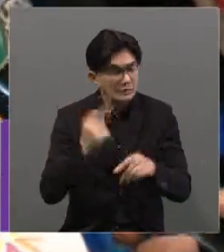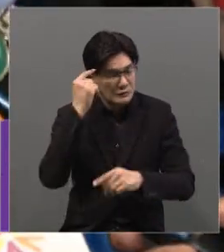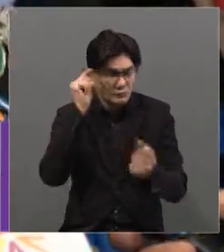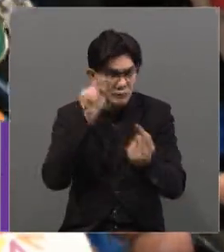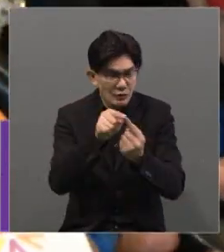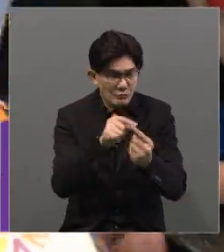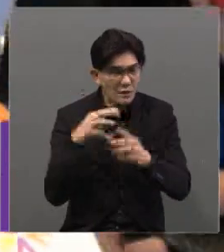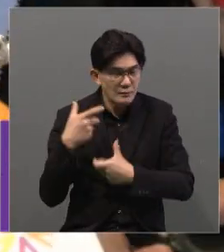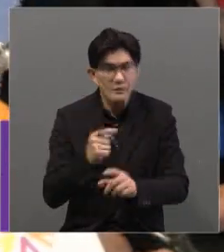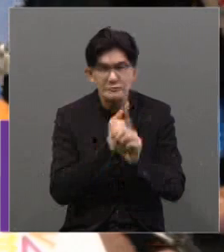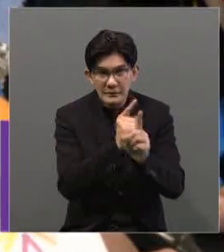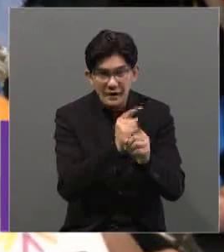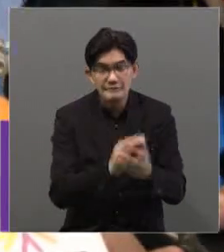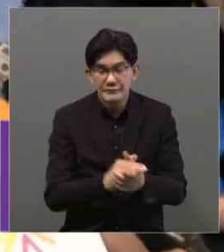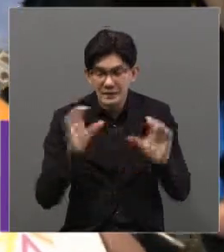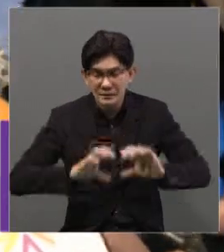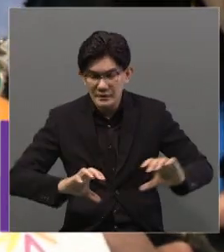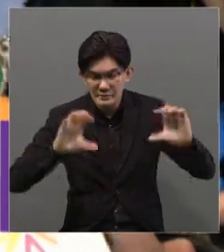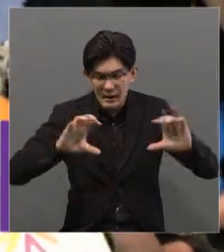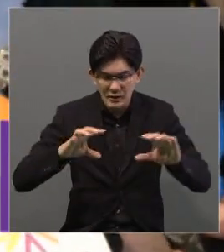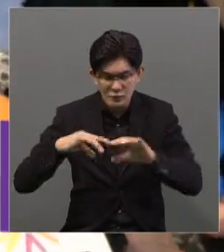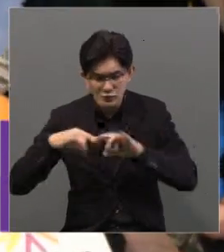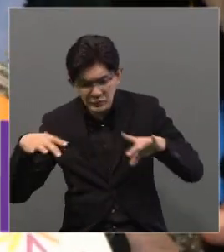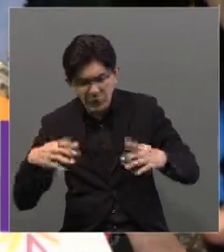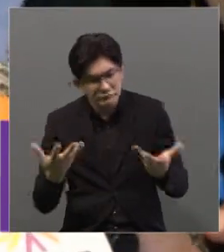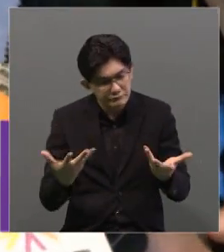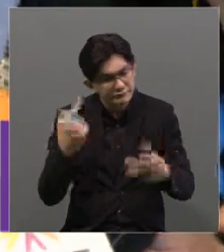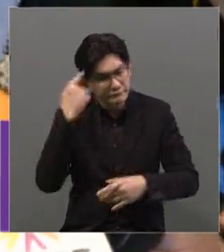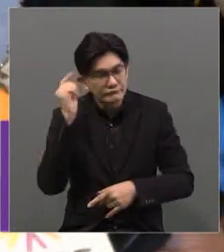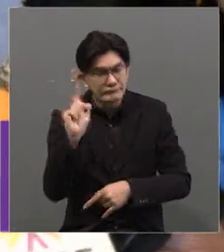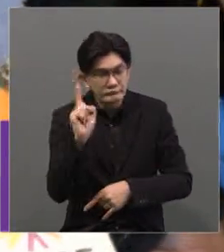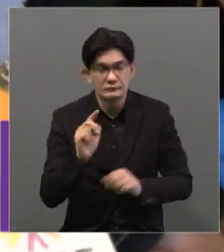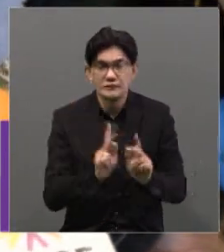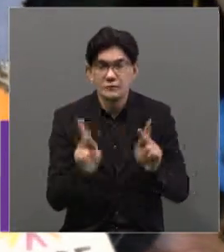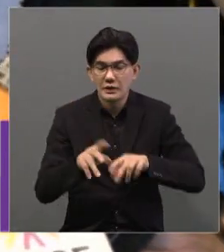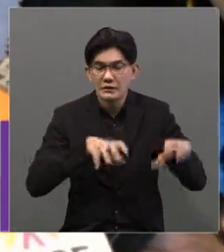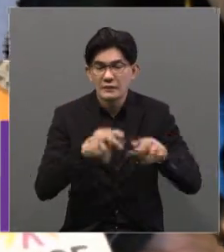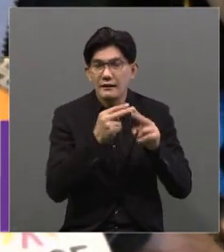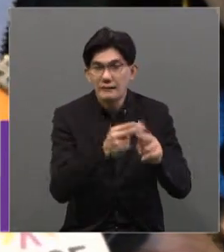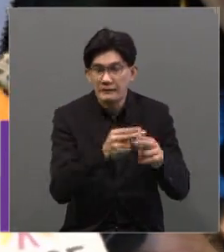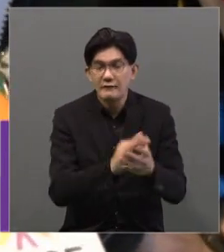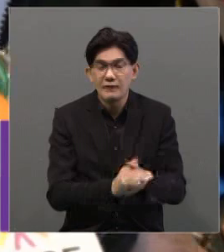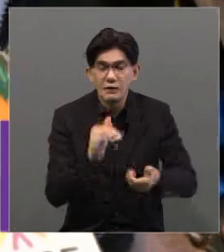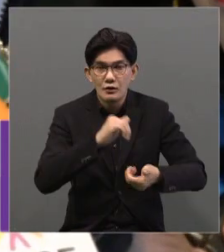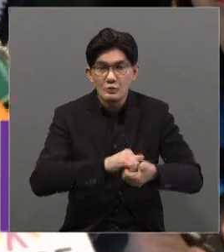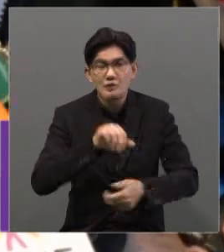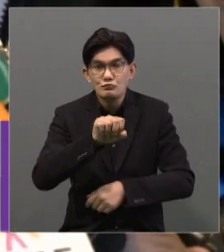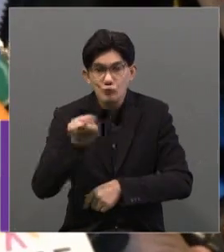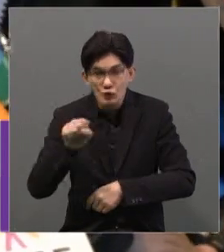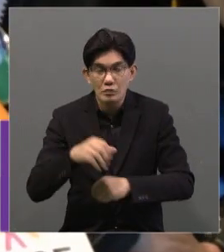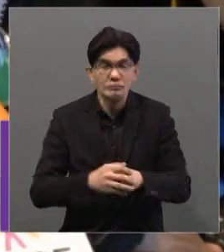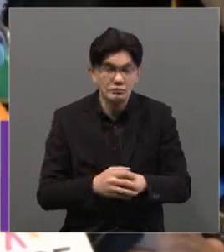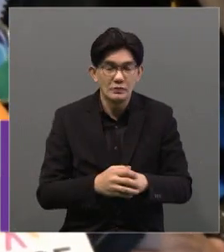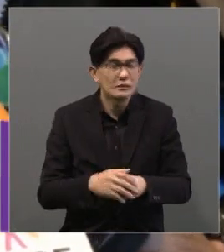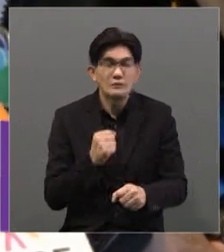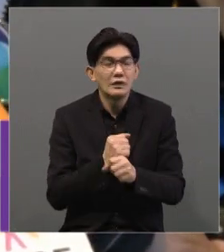ซึ่งการตัดสินใจว่าจะเป็นรัฐบาลหรือเป็นฝ่ายค้านนั้นเป็นอำนาจของกรรมการบริหารพรรคร่วมกับส.ส.ซึ่งทุก